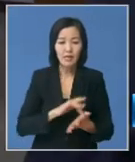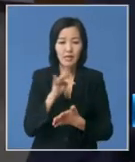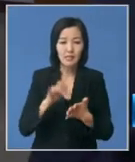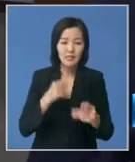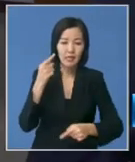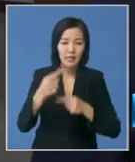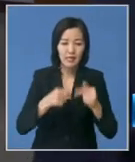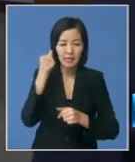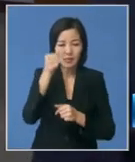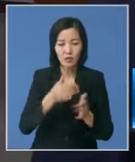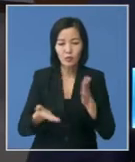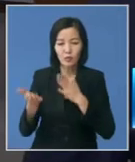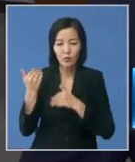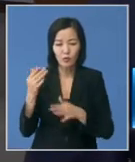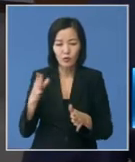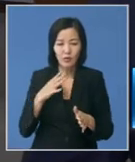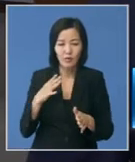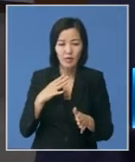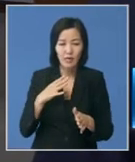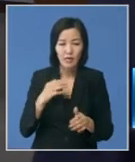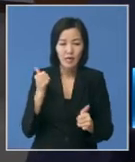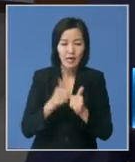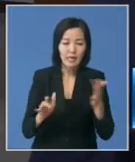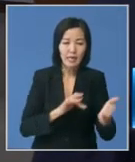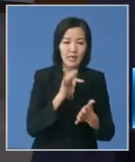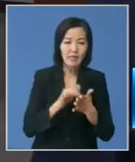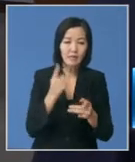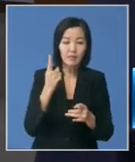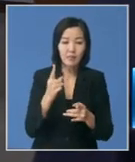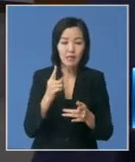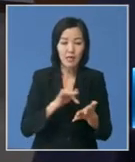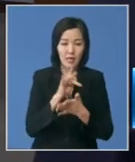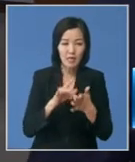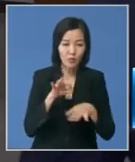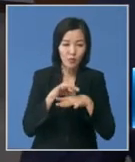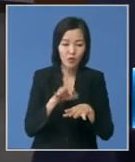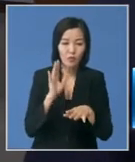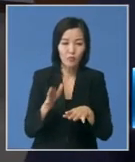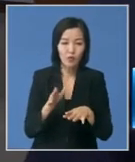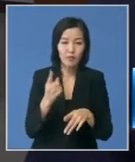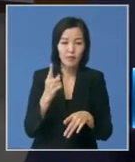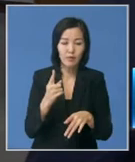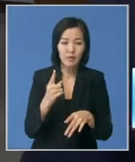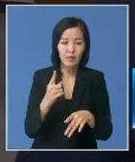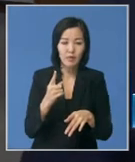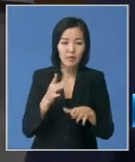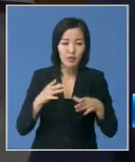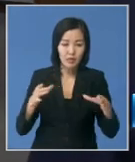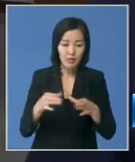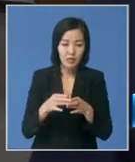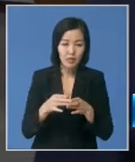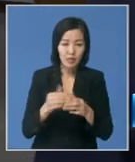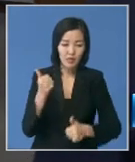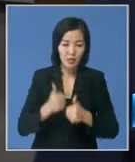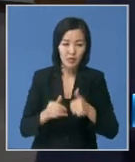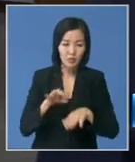жылы бұрынғыдай әр қалаларда емес, бір қалада өткізбекшіміз. Өйткені бір жерде жиынтық өтсе, сол